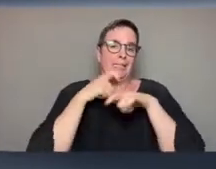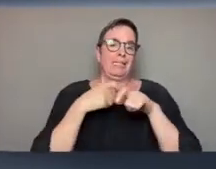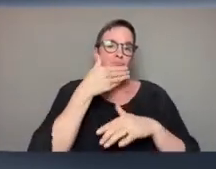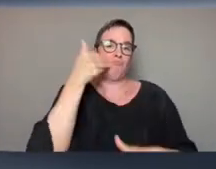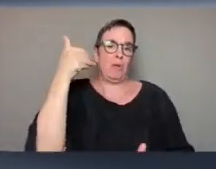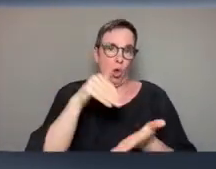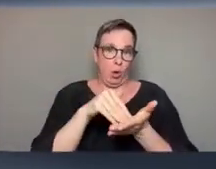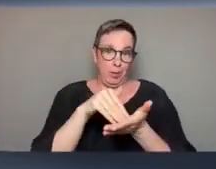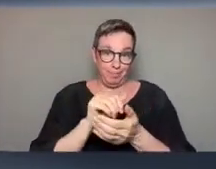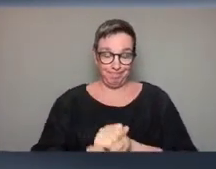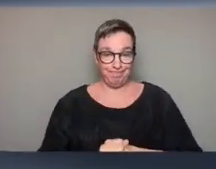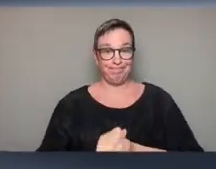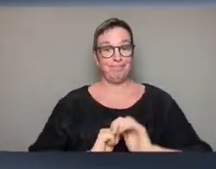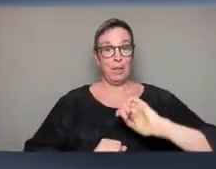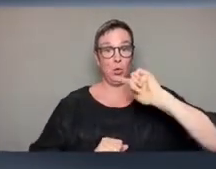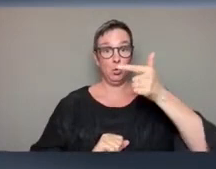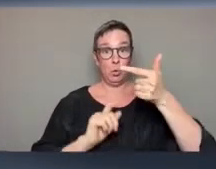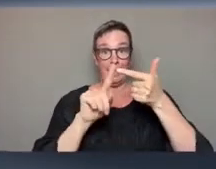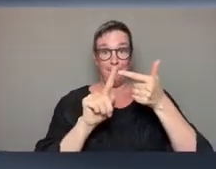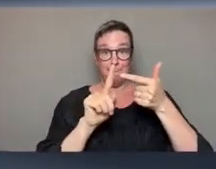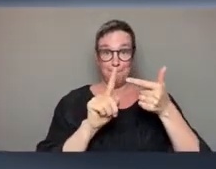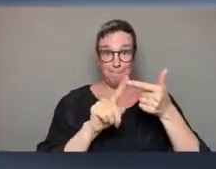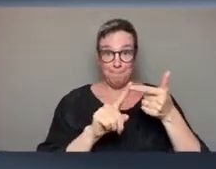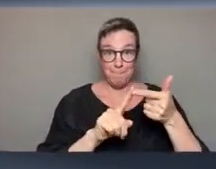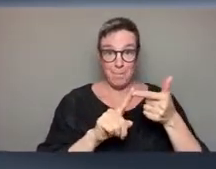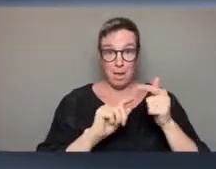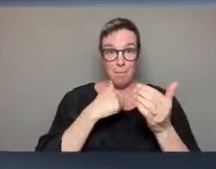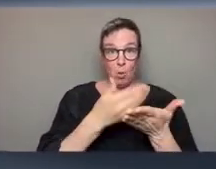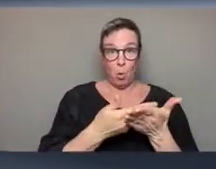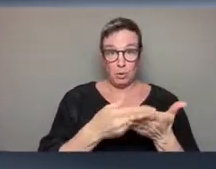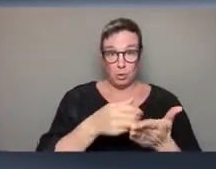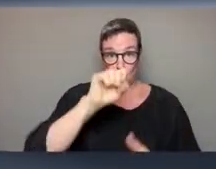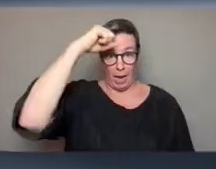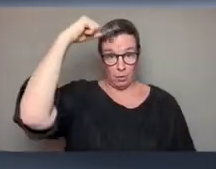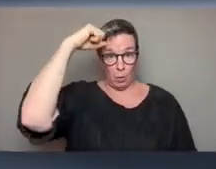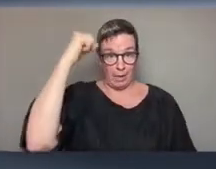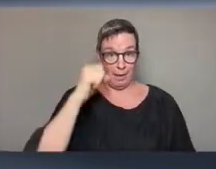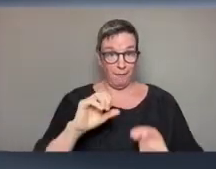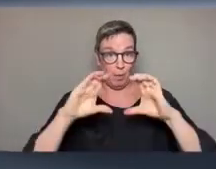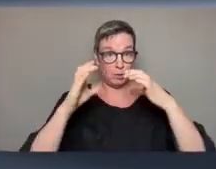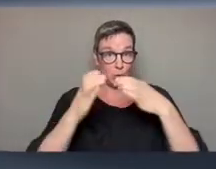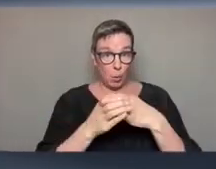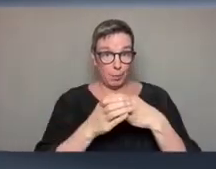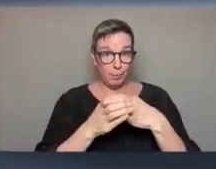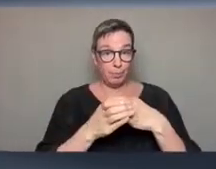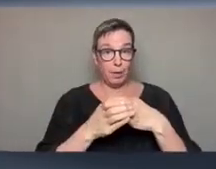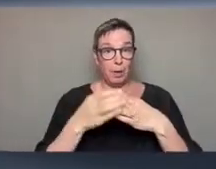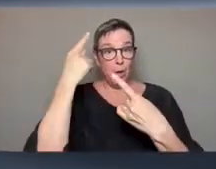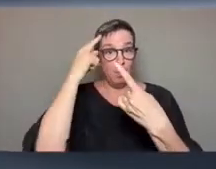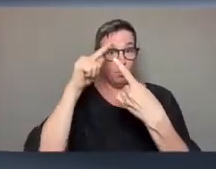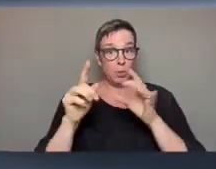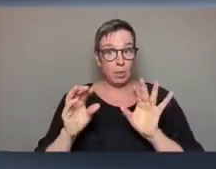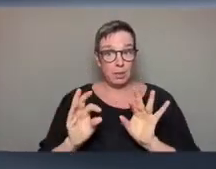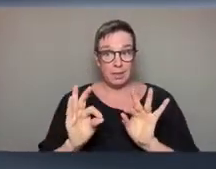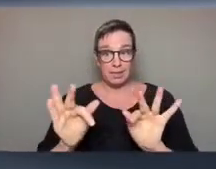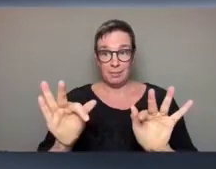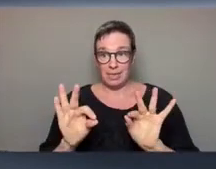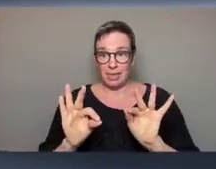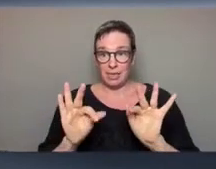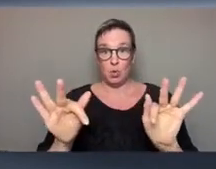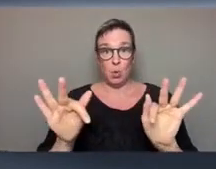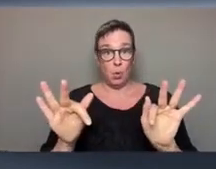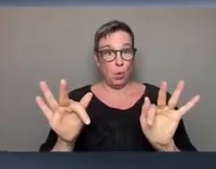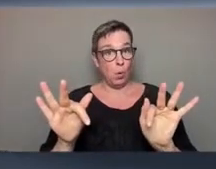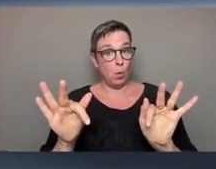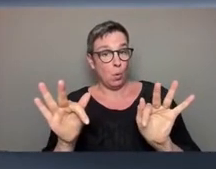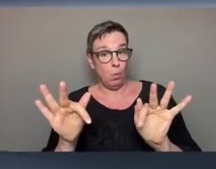Le deuxième point, c'est la proposition d'ateliers et surtout de formations pour sensibiliser et former le personnel